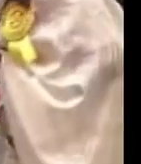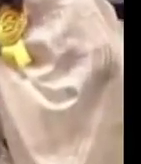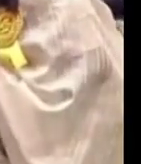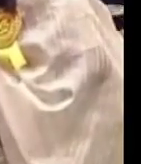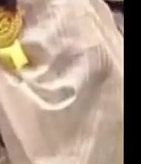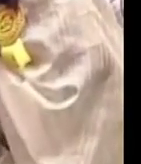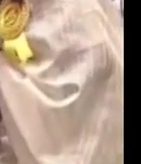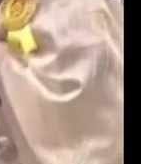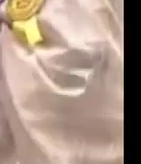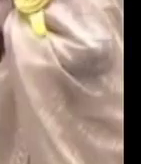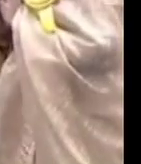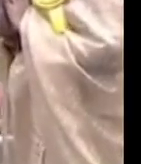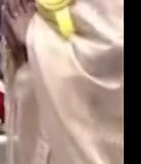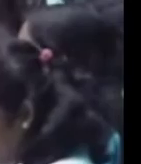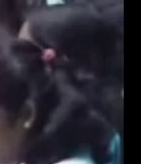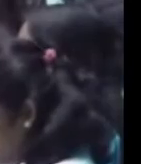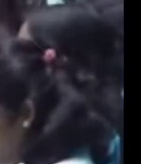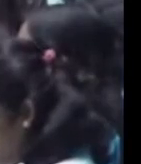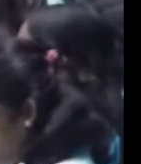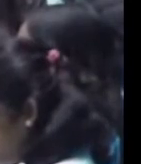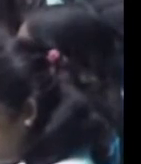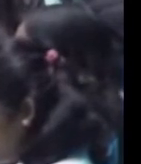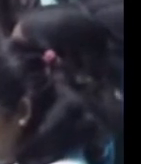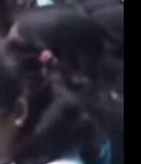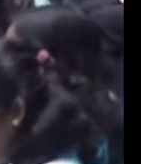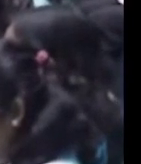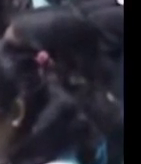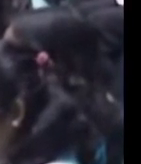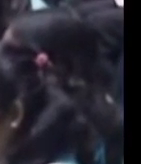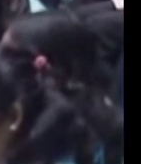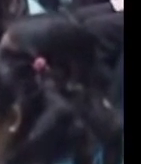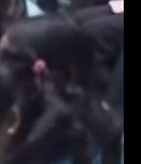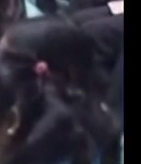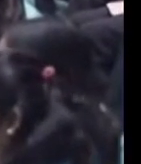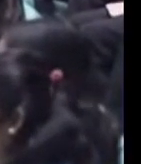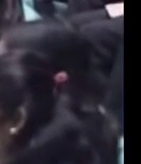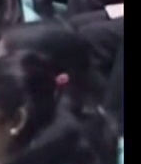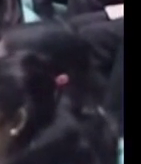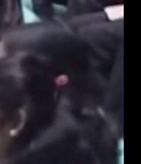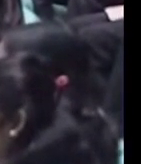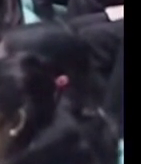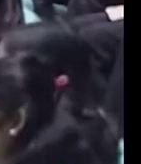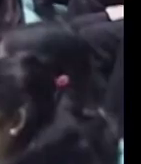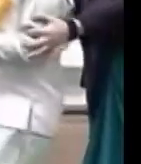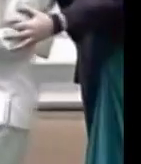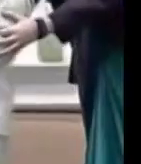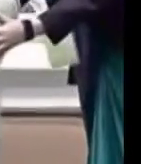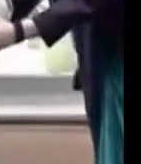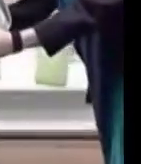ने कहा कि प्रोत्साहन मिलने पर दिव्यांगजन बड़ी सफलता हासिल कर सकते हैं।